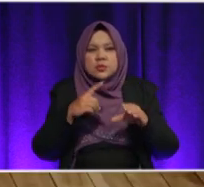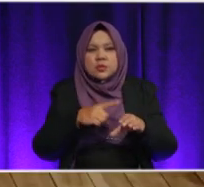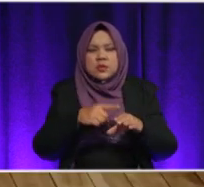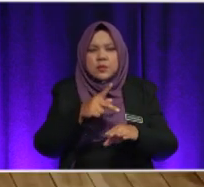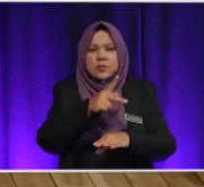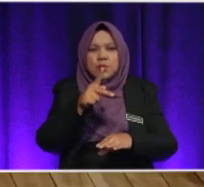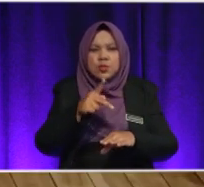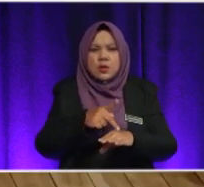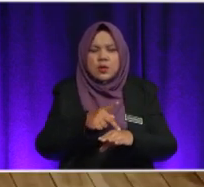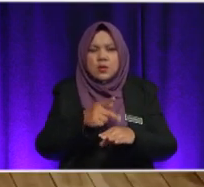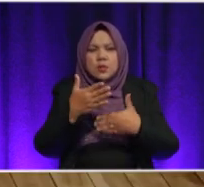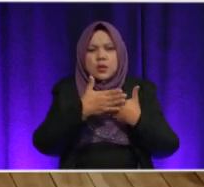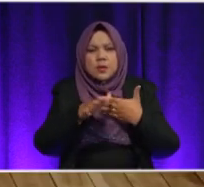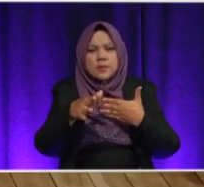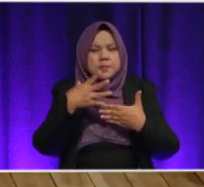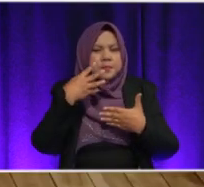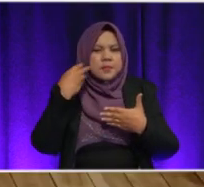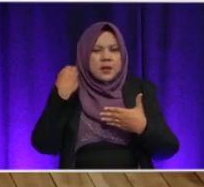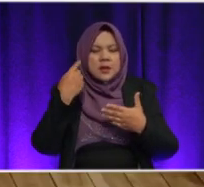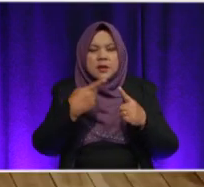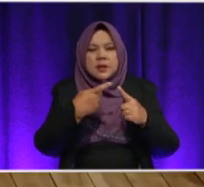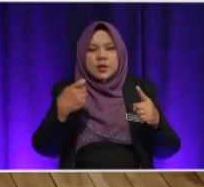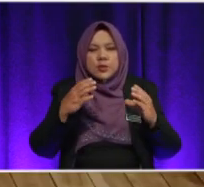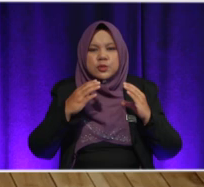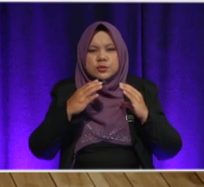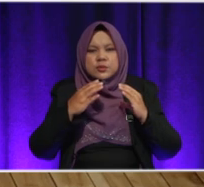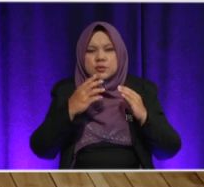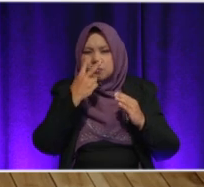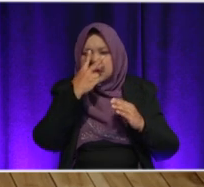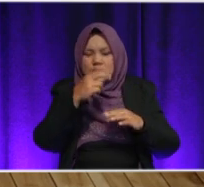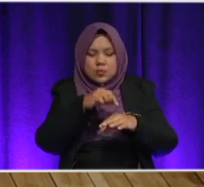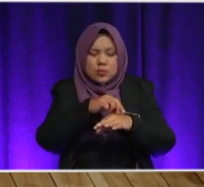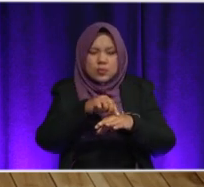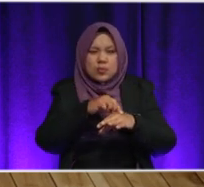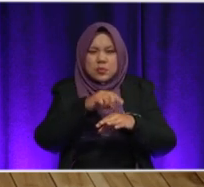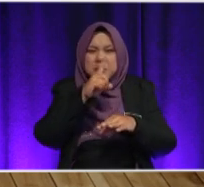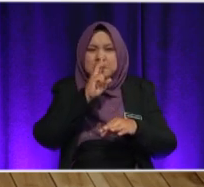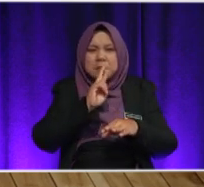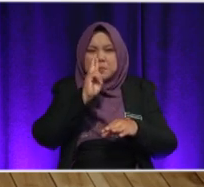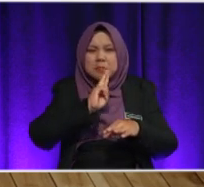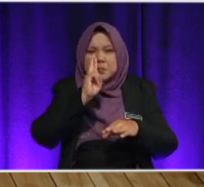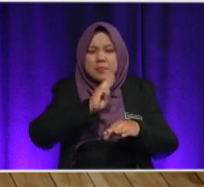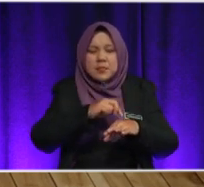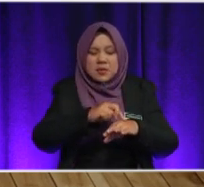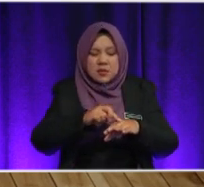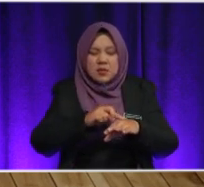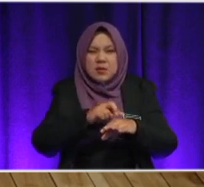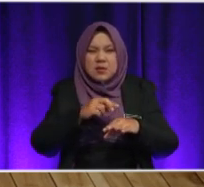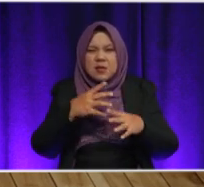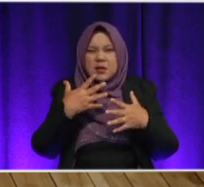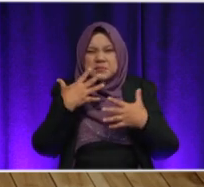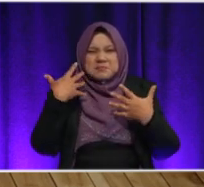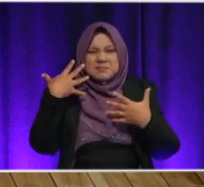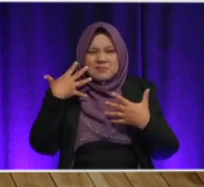perhentian selepas pulang daripada cuti Dia mendapati kulitnya menjadi merah dan beras